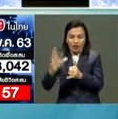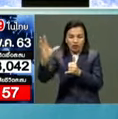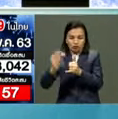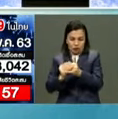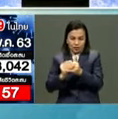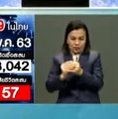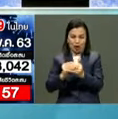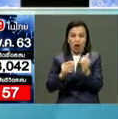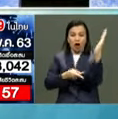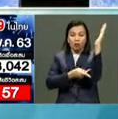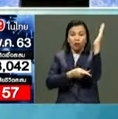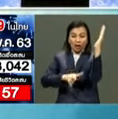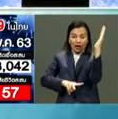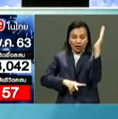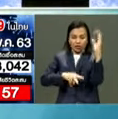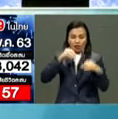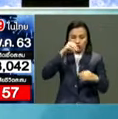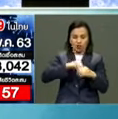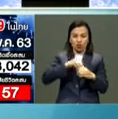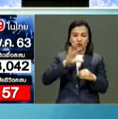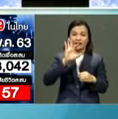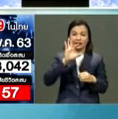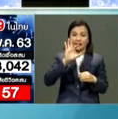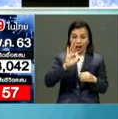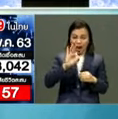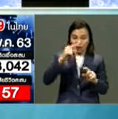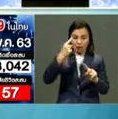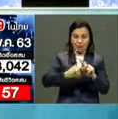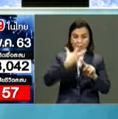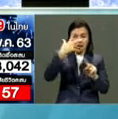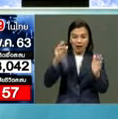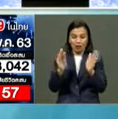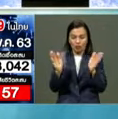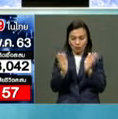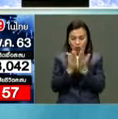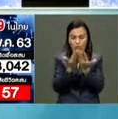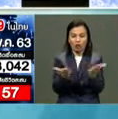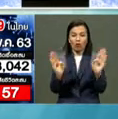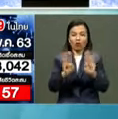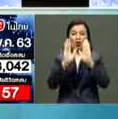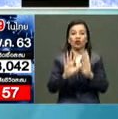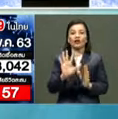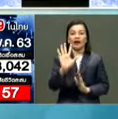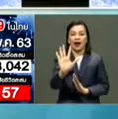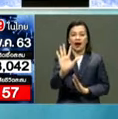ปีนะครับก็เป็นภรรยาของชาวอิตาลีที่ได้รายงานไปนะครับเมื่อวันก่อนนั้นนะครับเขาเขาเข้ามาในจังหวัดภูเก็ตตั้งแต่วันที่9มีนาคมพร้อมกับครอบครัวนะครับรวม 5